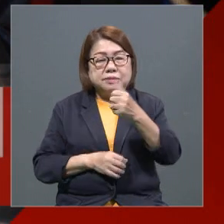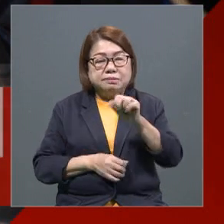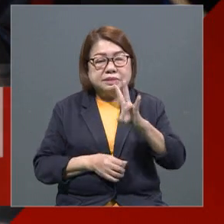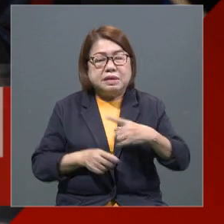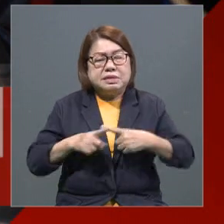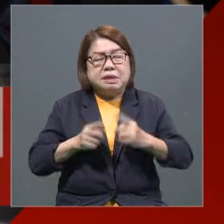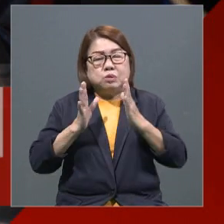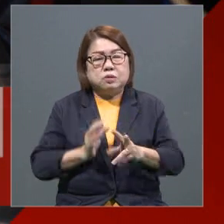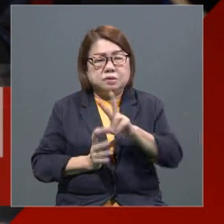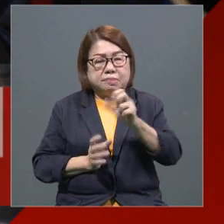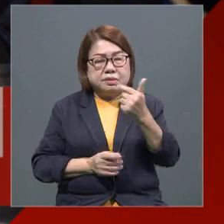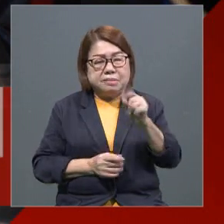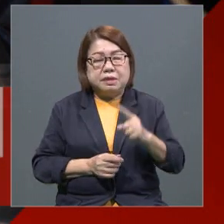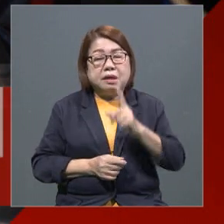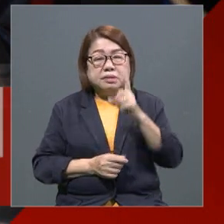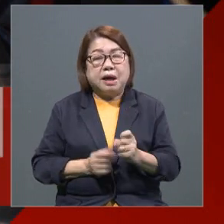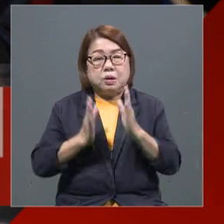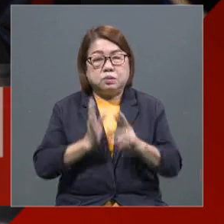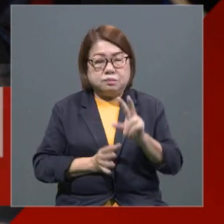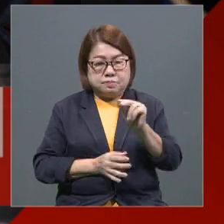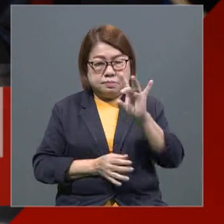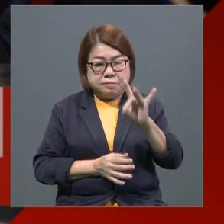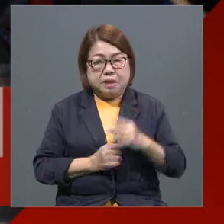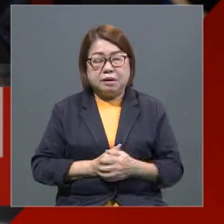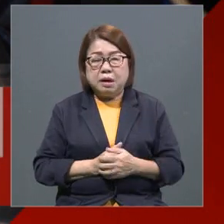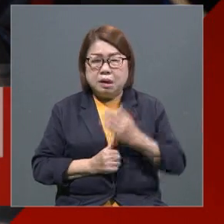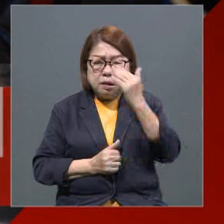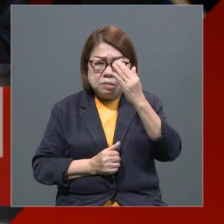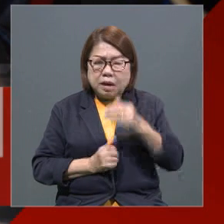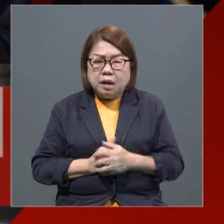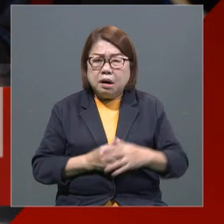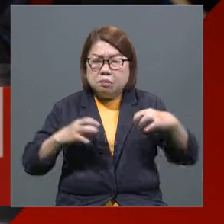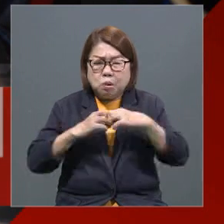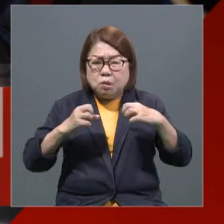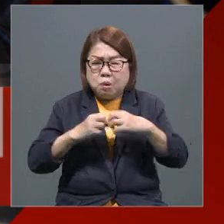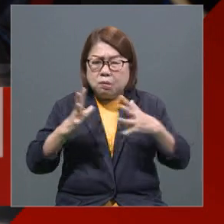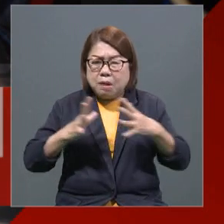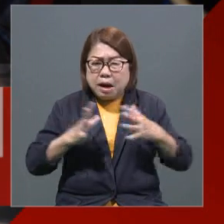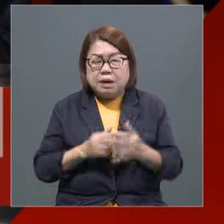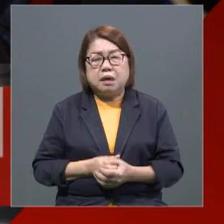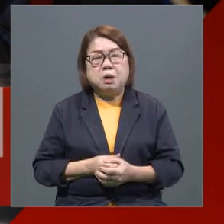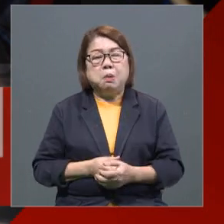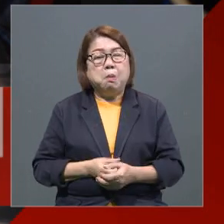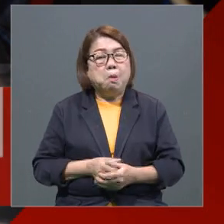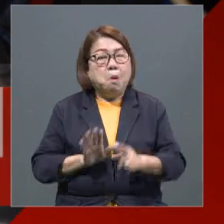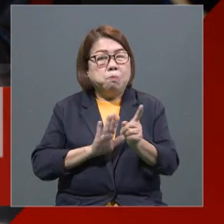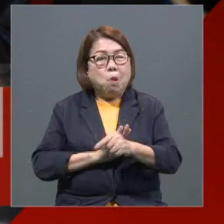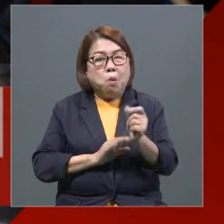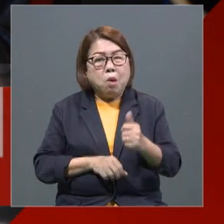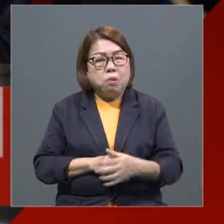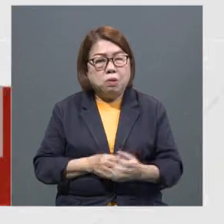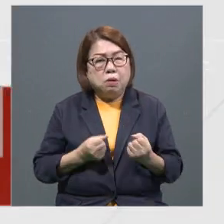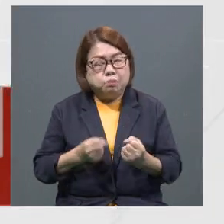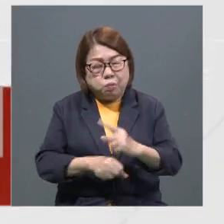311คนผู้เสียชีวิต 38คนนะคะสาเหตุที่ทำให้เกิดอุบัติเหตุสูงสุดได้แก่ขับรถเร็วค่ะ